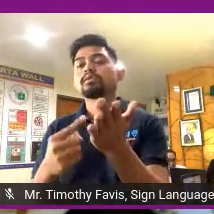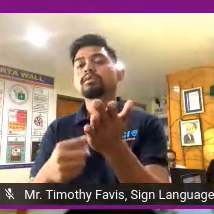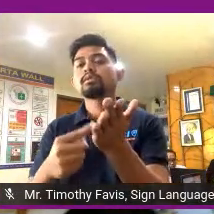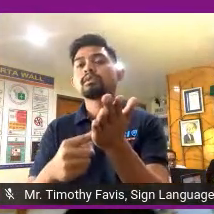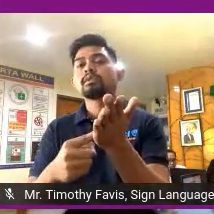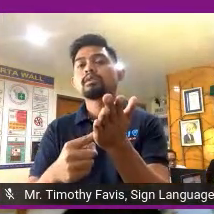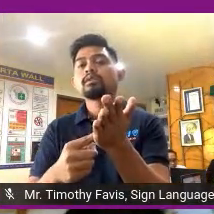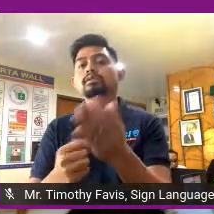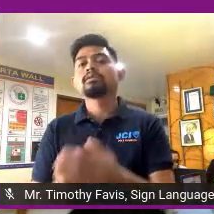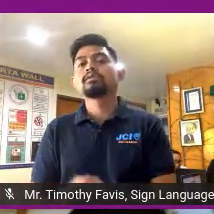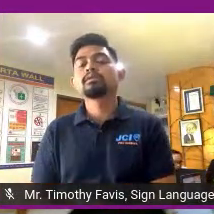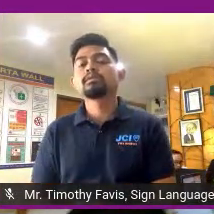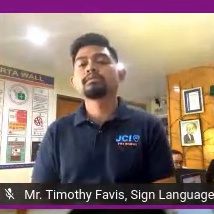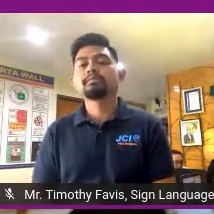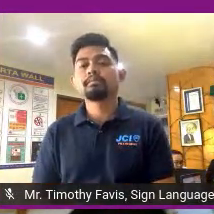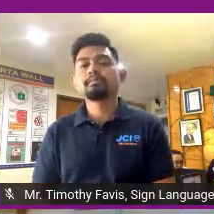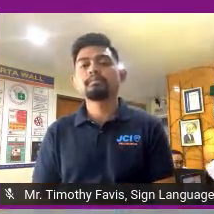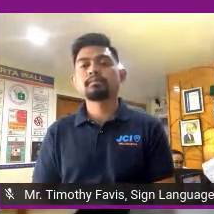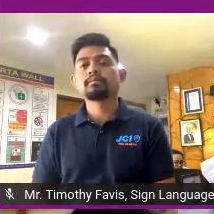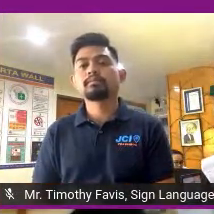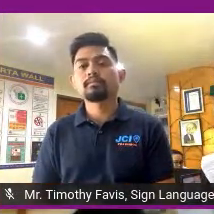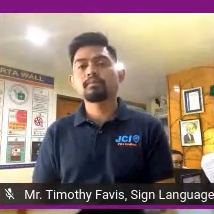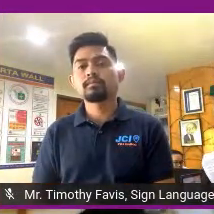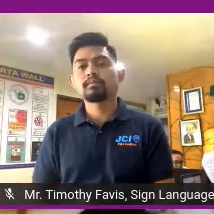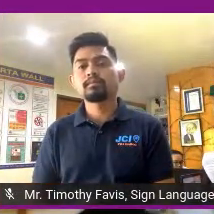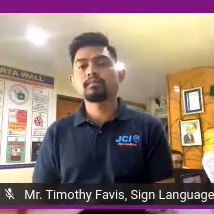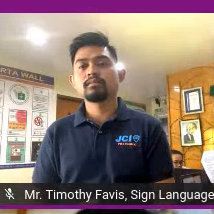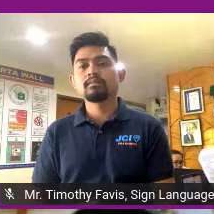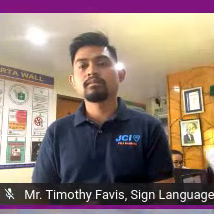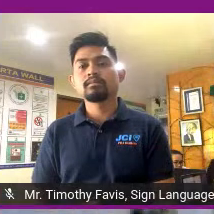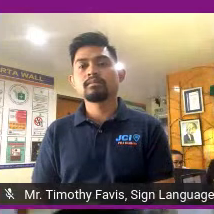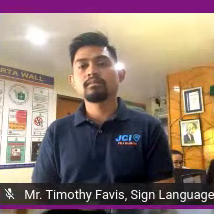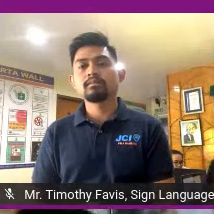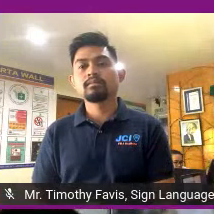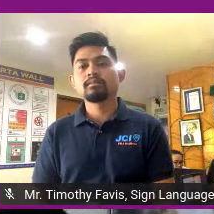natin yung sinabi ni ma'am kanina, no?